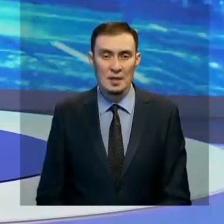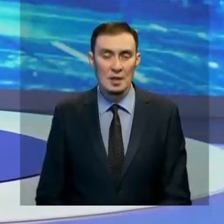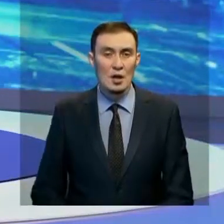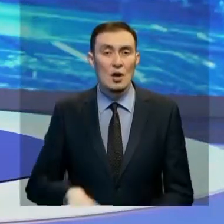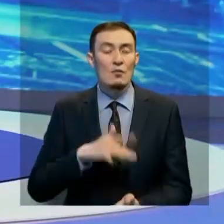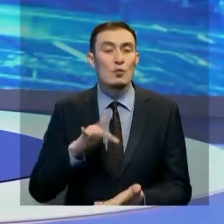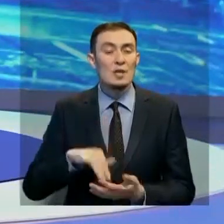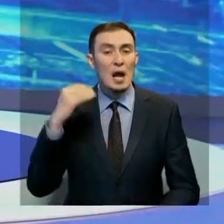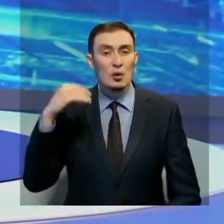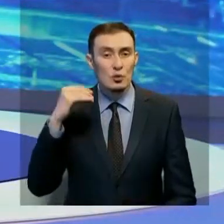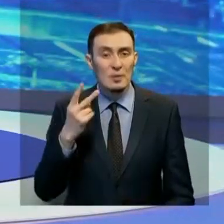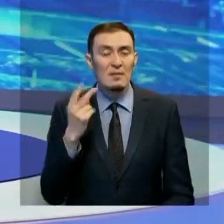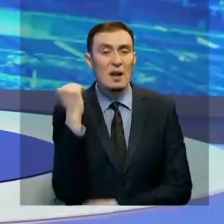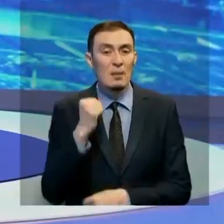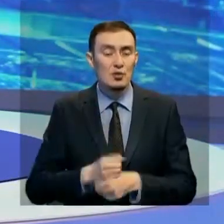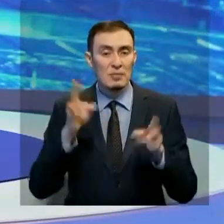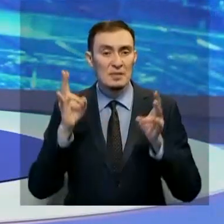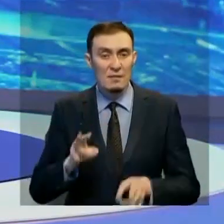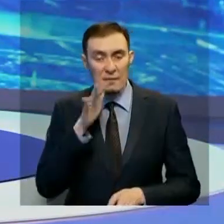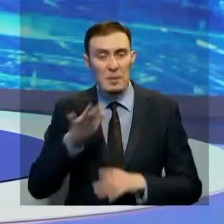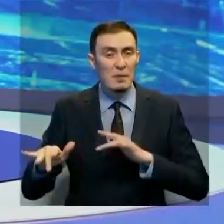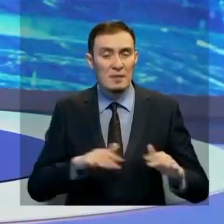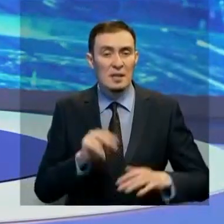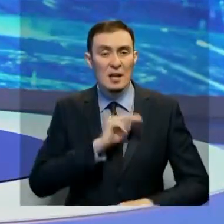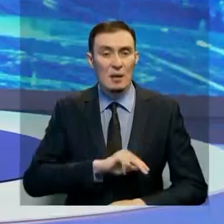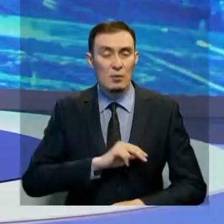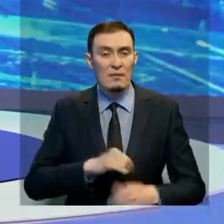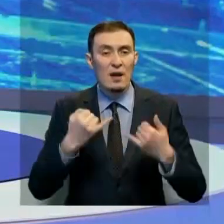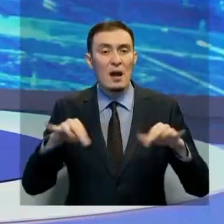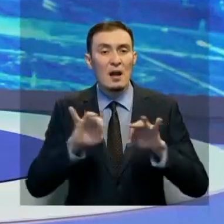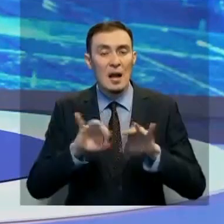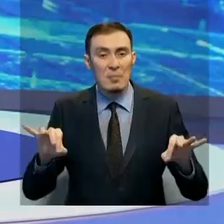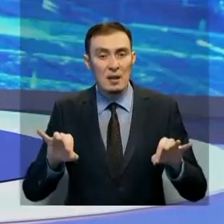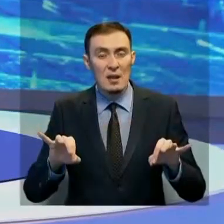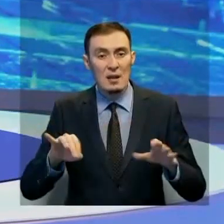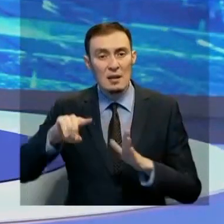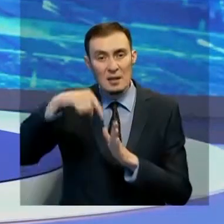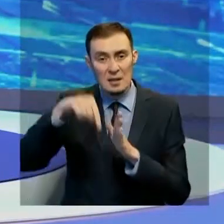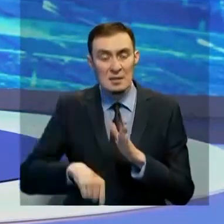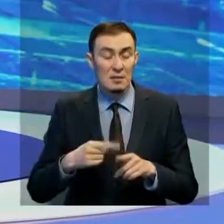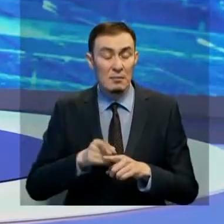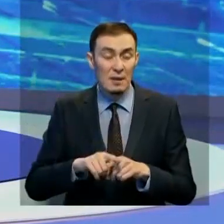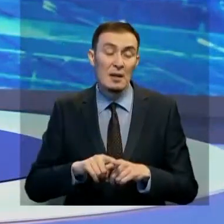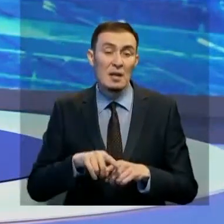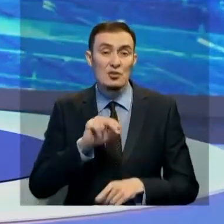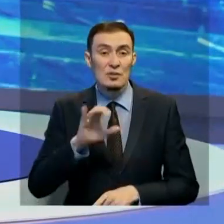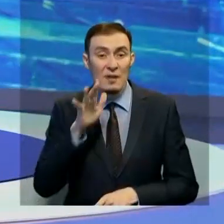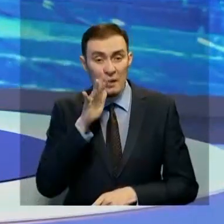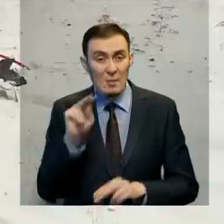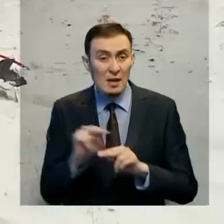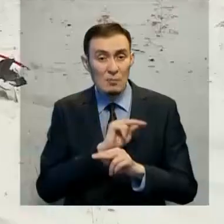продолжаем работу. В Актобе двое рабочих пострадали при проведении работ в кабельной канализации. По данным департамента ПЧС, во